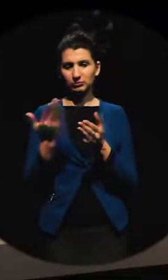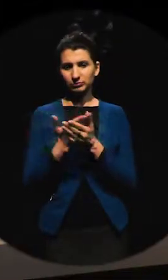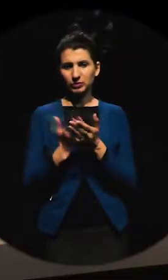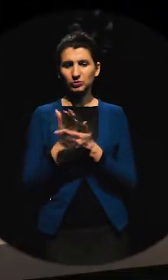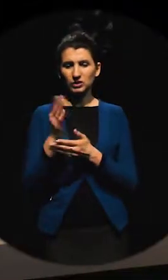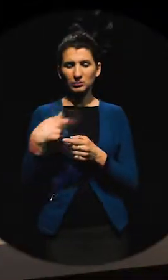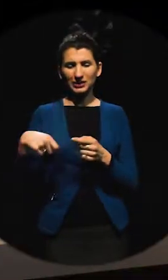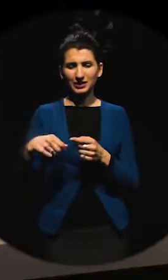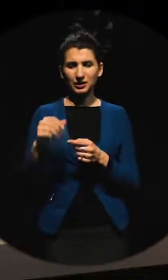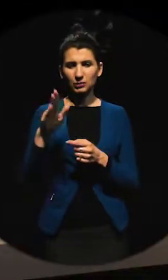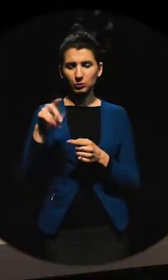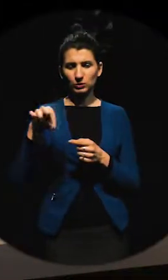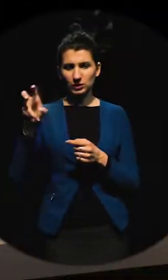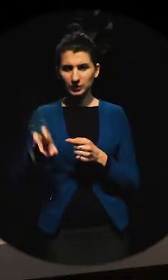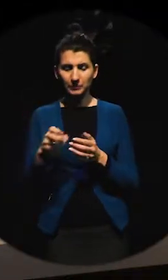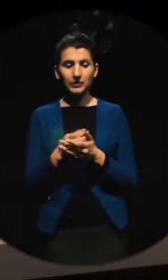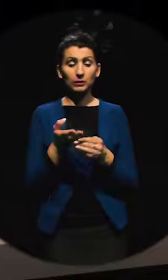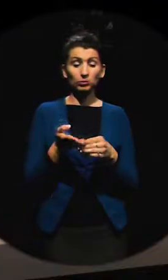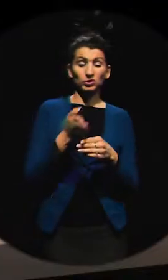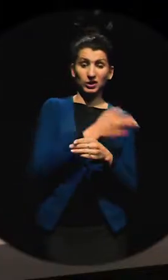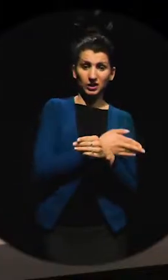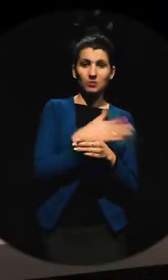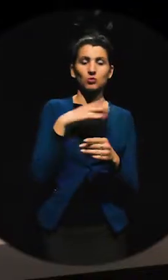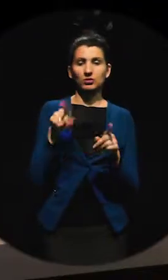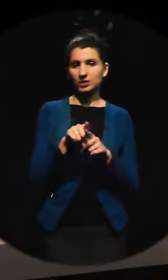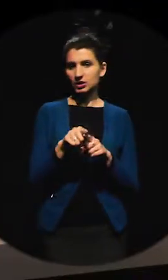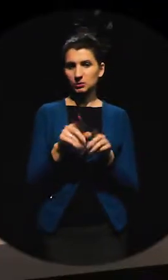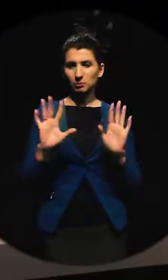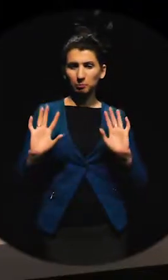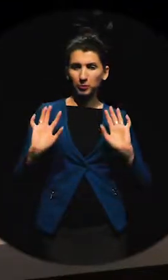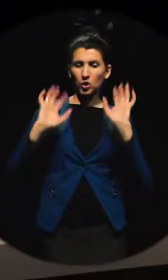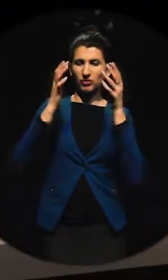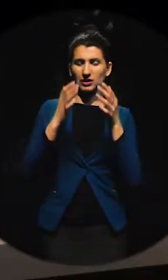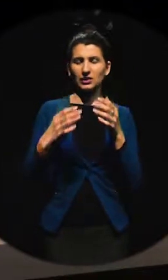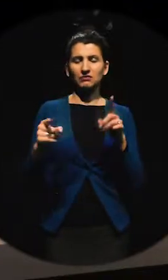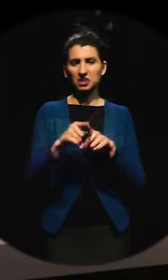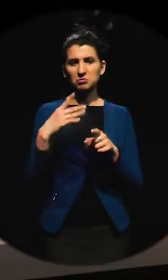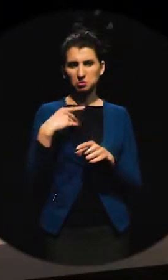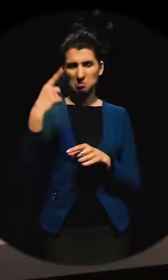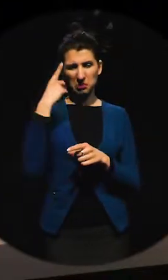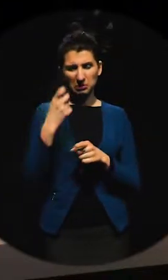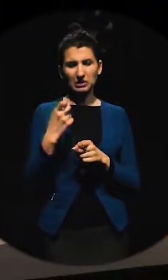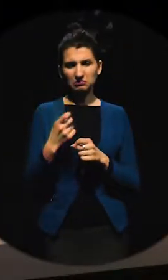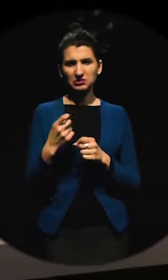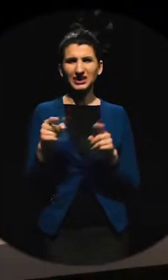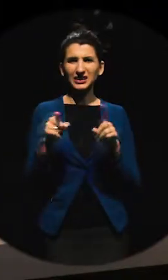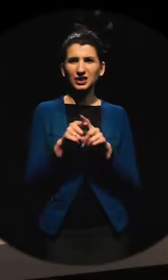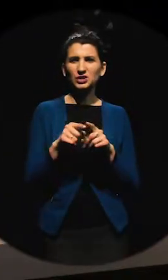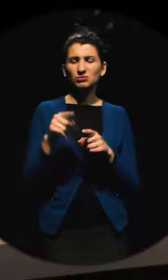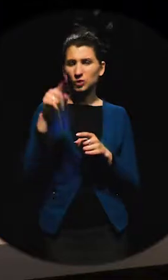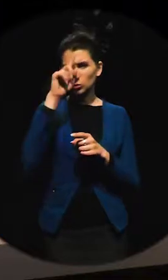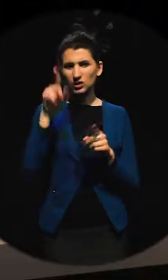Busha doszło do kolejnego znamiennego protestu, który wpisał się w historię też wyobraźnię i też